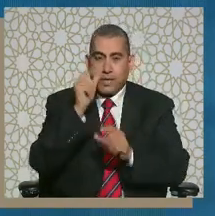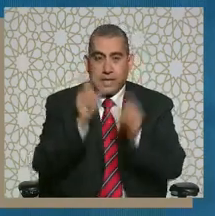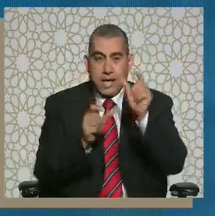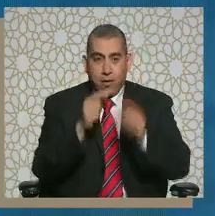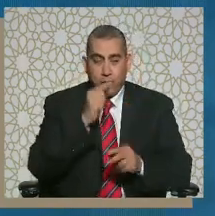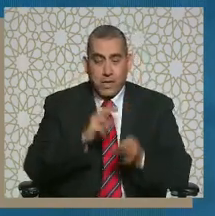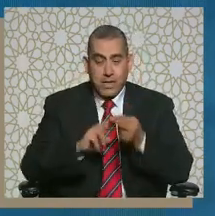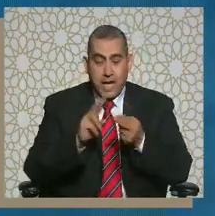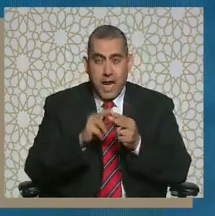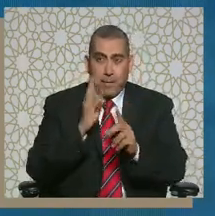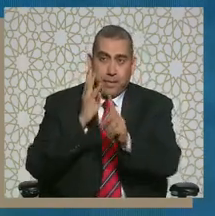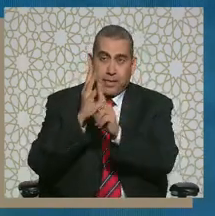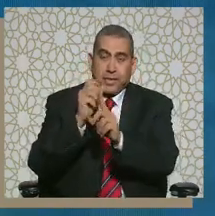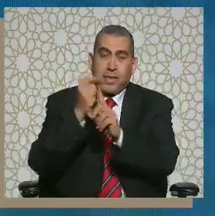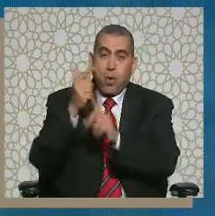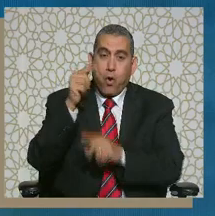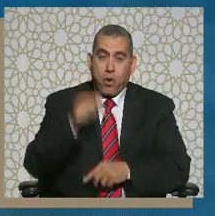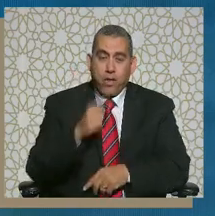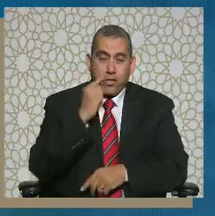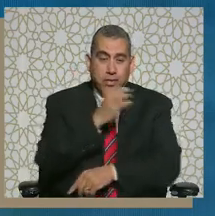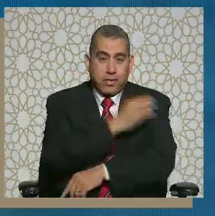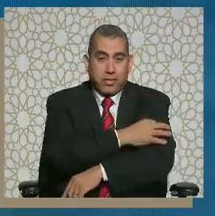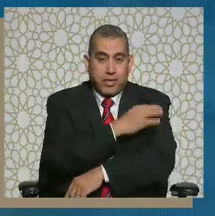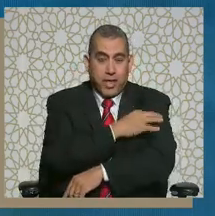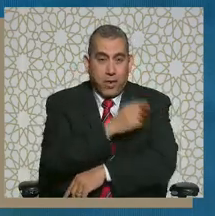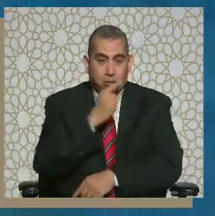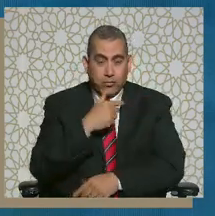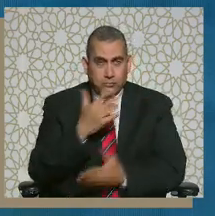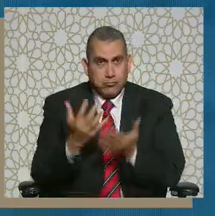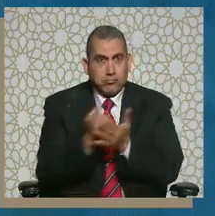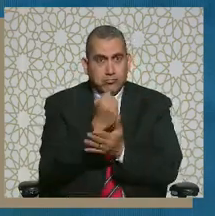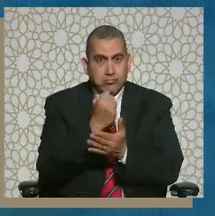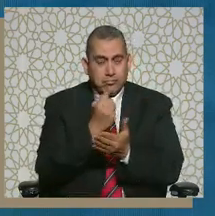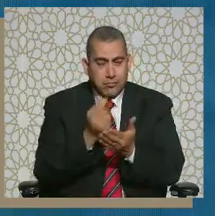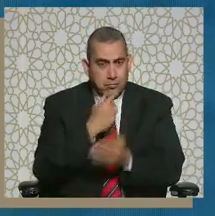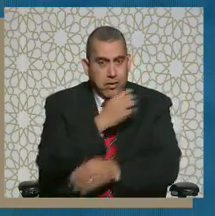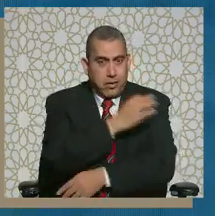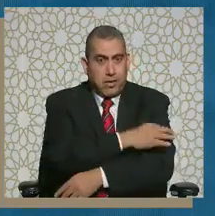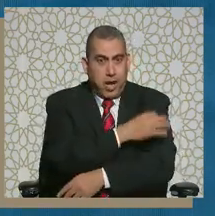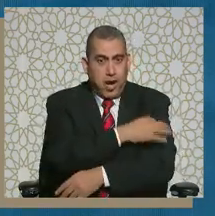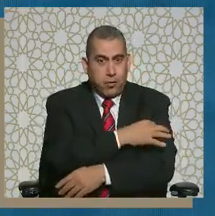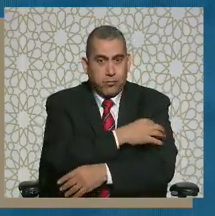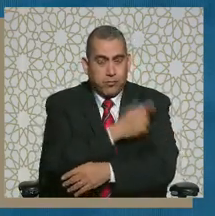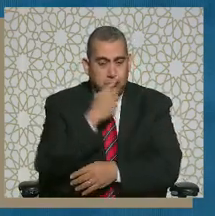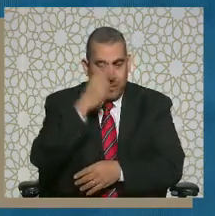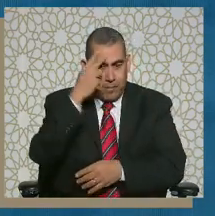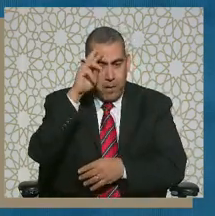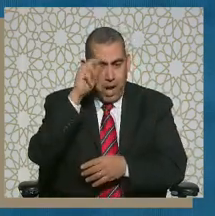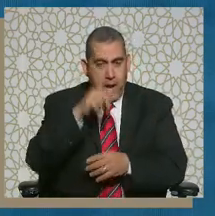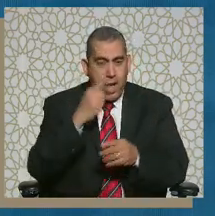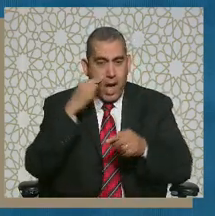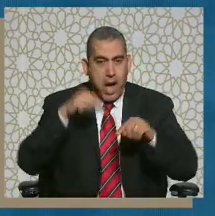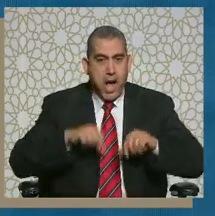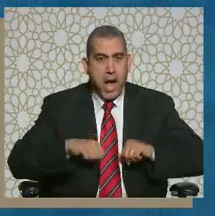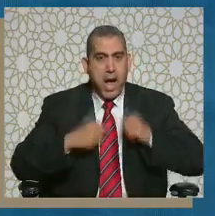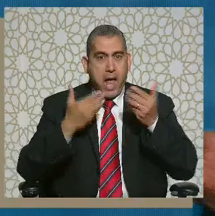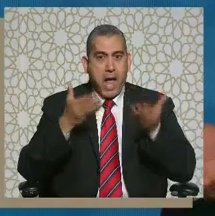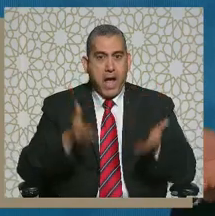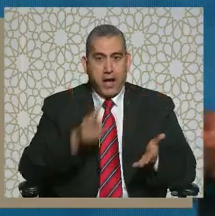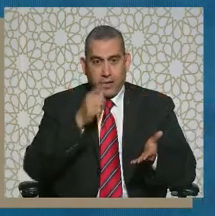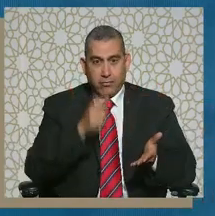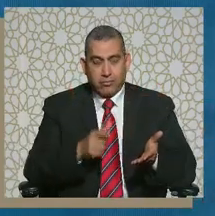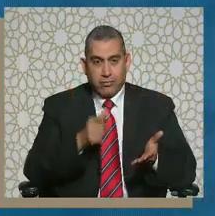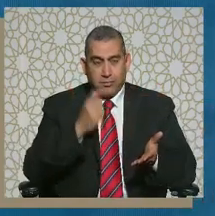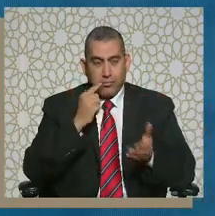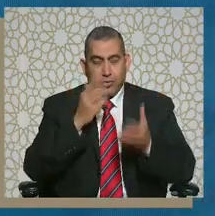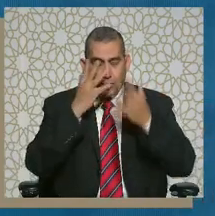سلامه توكل تجربه مش هقول لكم تستحق بل هي تجربه هي معنى من معاني الحياه صوره